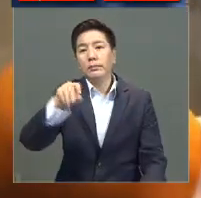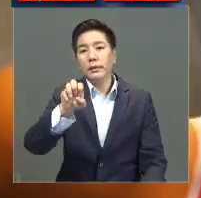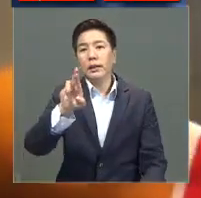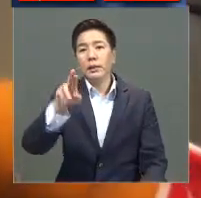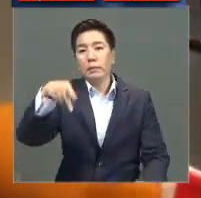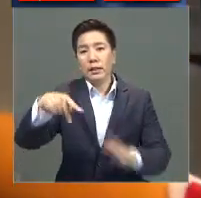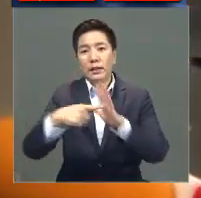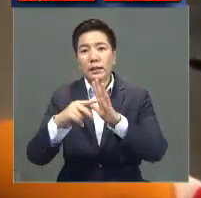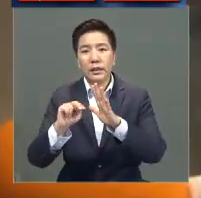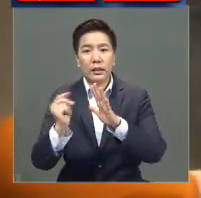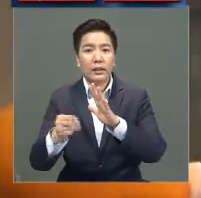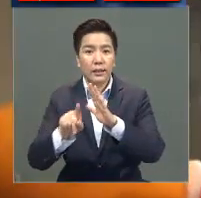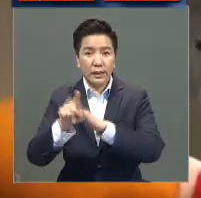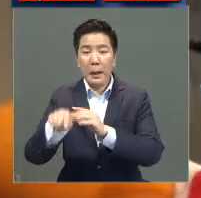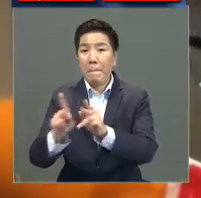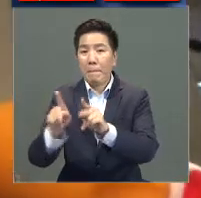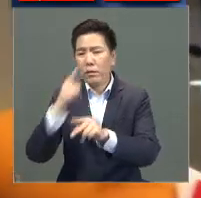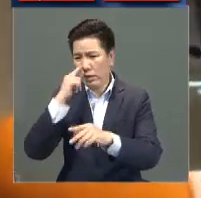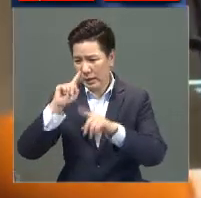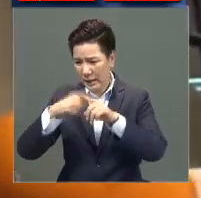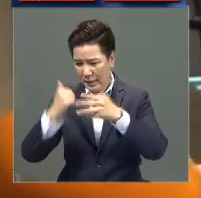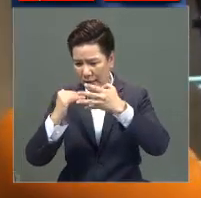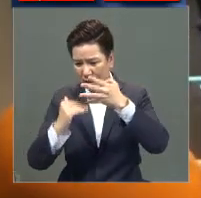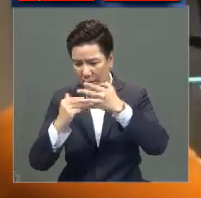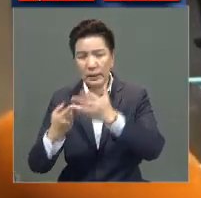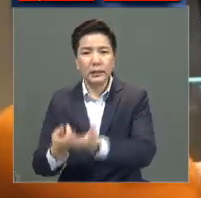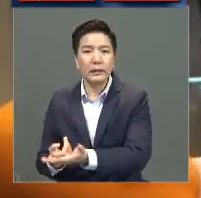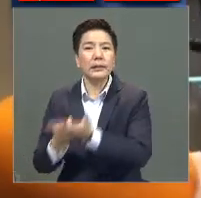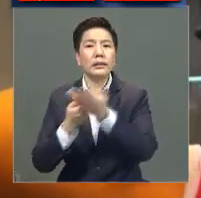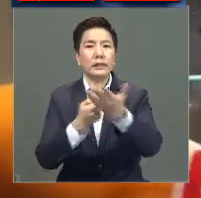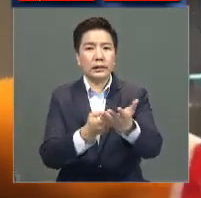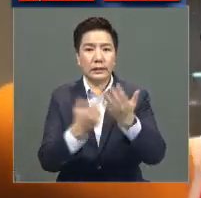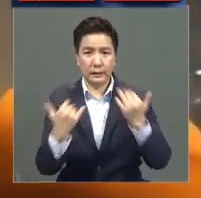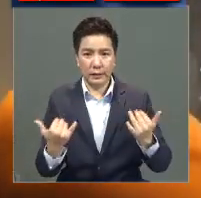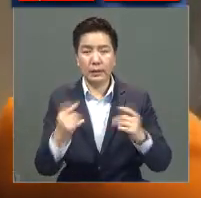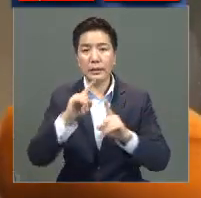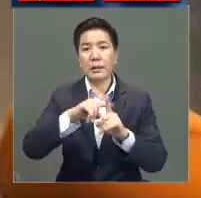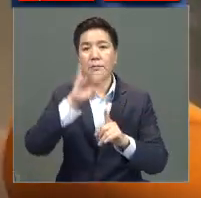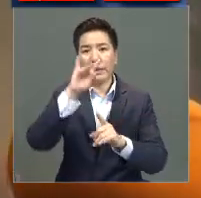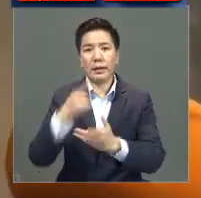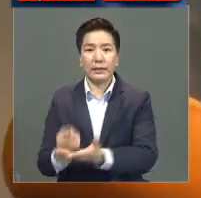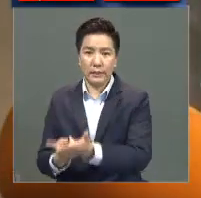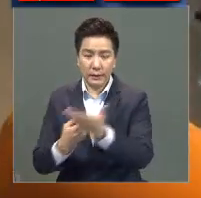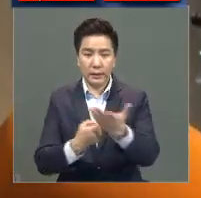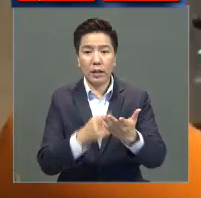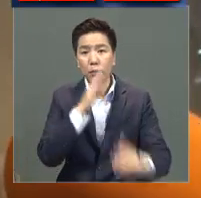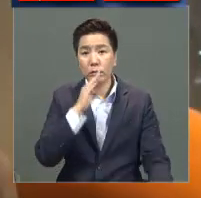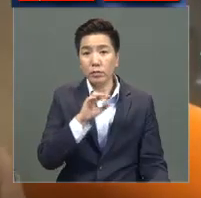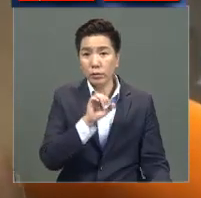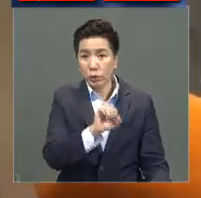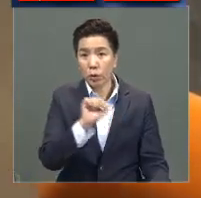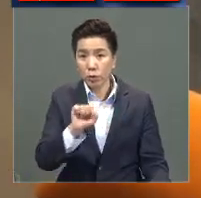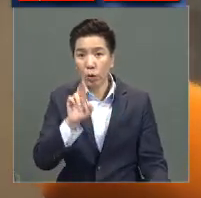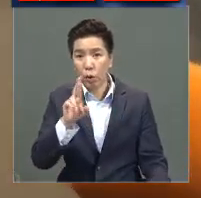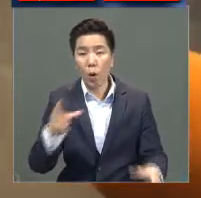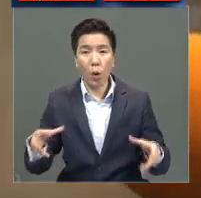ยื่นเห็นหรอกปลายเดือนมั้งใช่ไหม ใช่ค่ะปลายเดือนนี ้ปลายสิงหา ถ้าตั้งสสรนี่คือต้อง